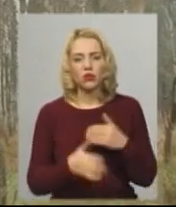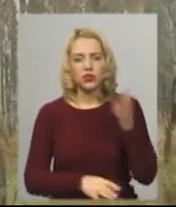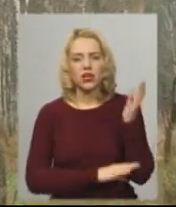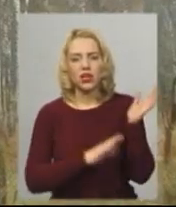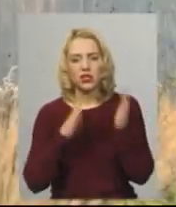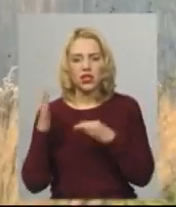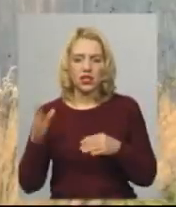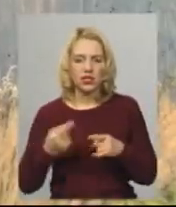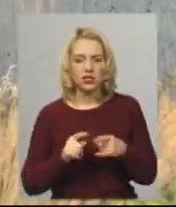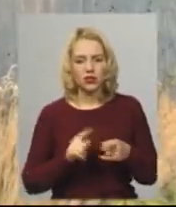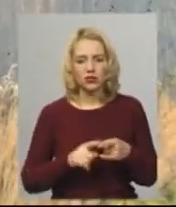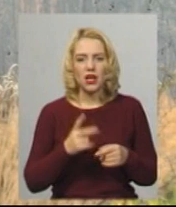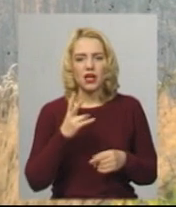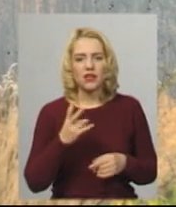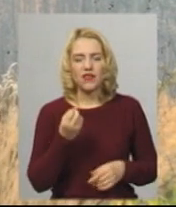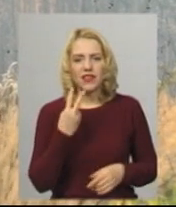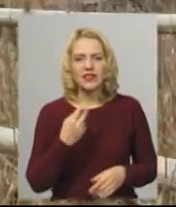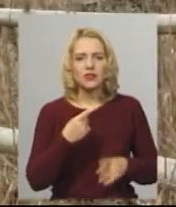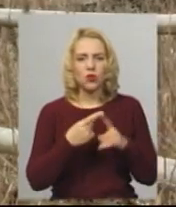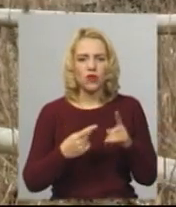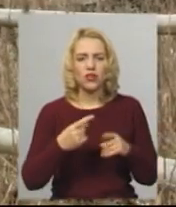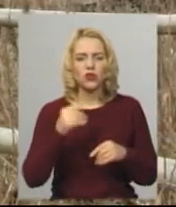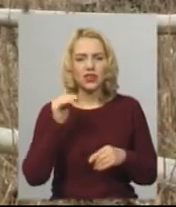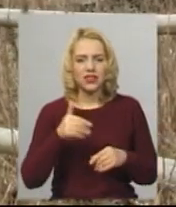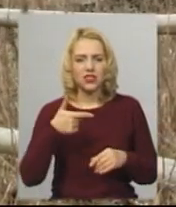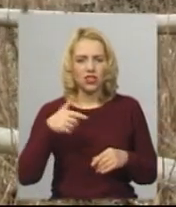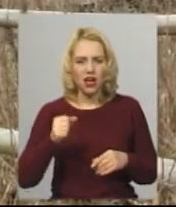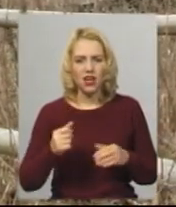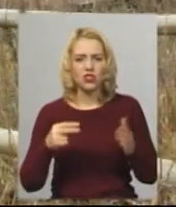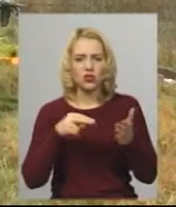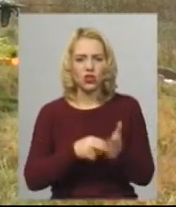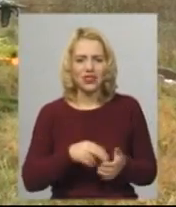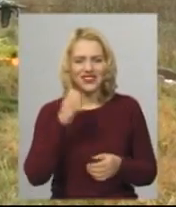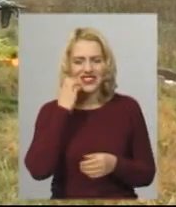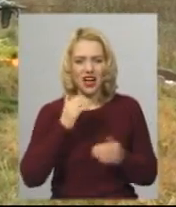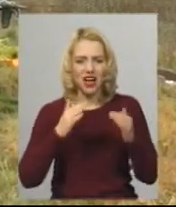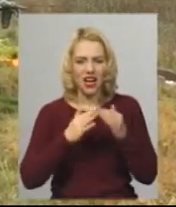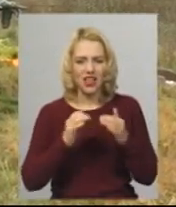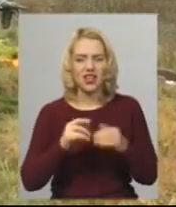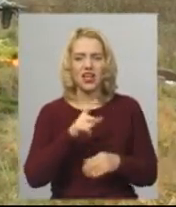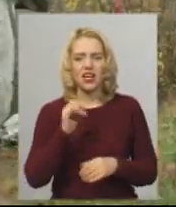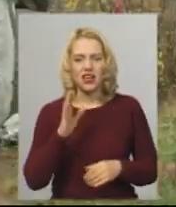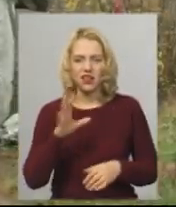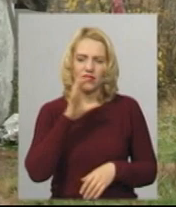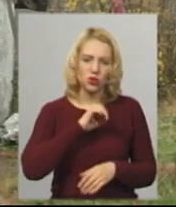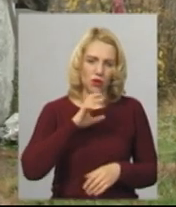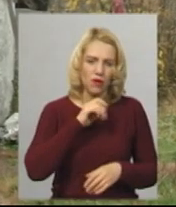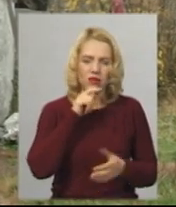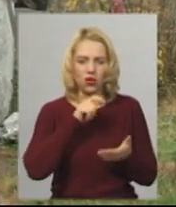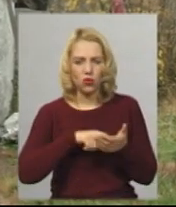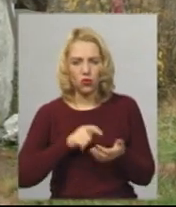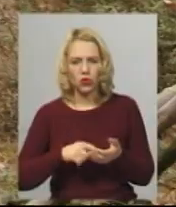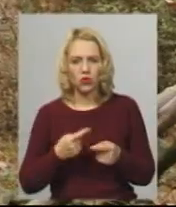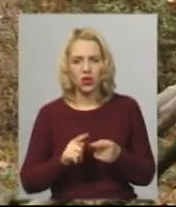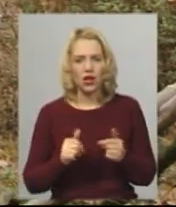двох лісництв у 12,5 тисяч гектарів стоїть невелика стара хата, хлів та сінник. Бігають собаки й коти, порпаються кури, біля тину